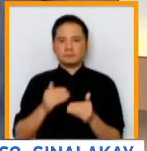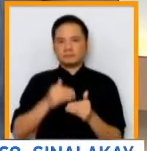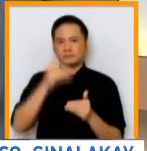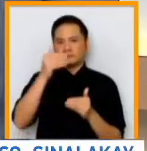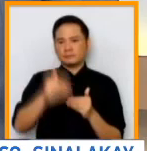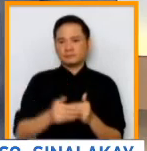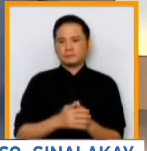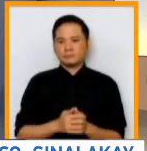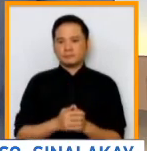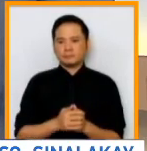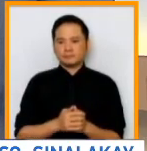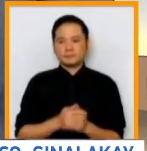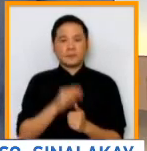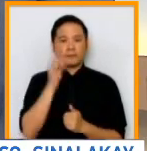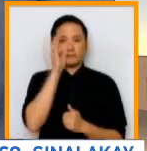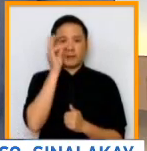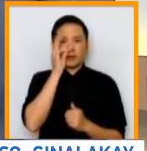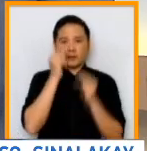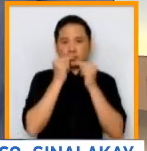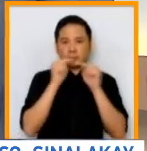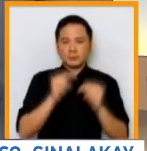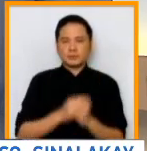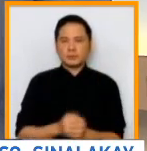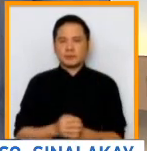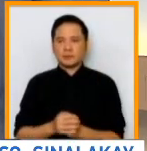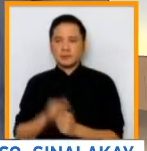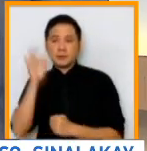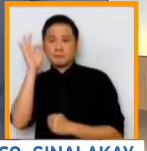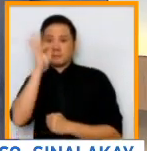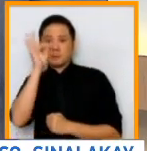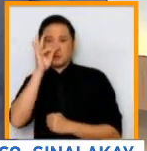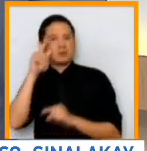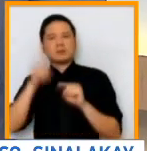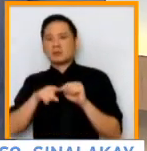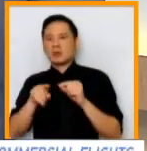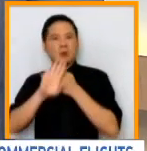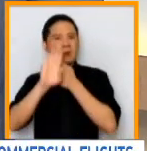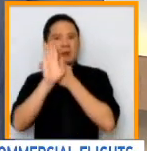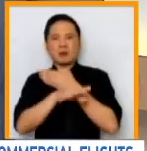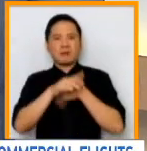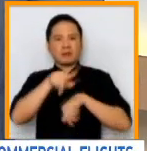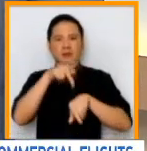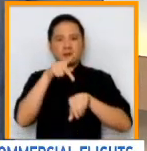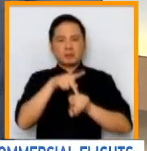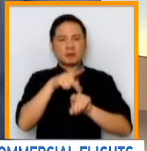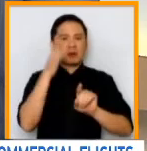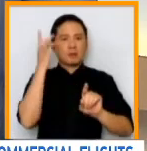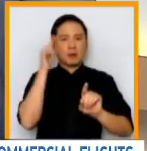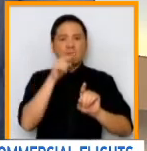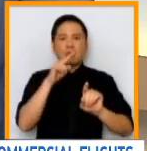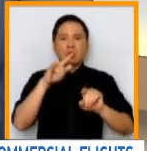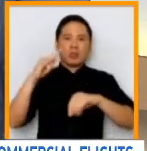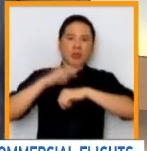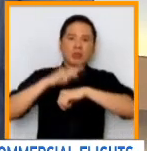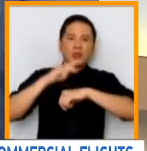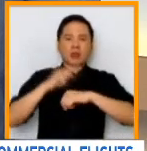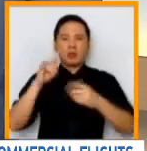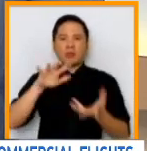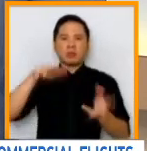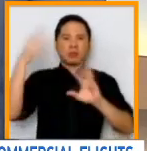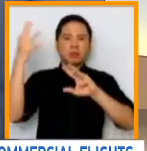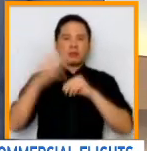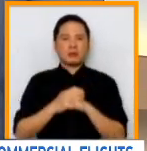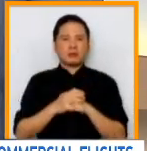Pilipinong naiipit sa Afghanistan dahil sa mga aberya at tensyon sa airport. Kwento ng mga Pinoy, hirapan sila. Hindi may kakailang